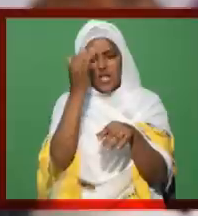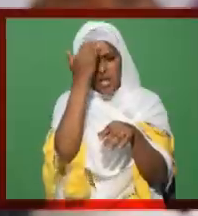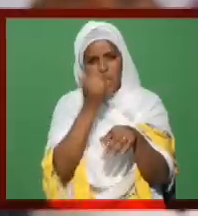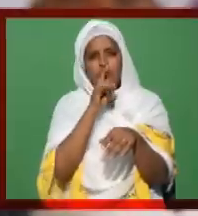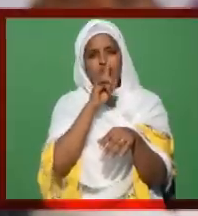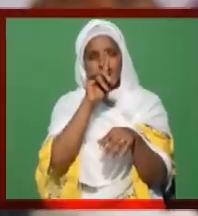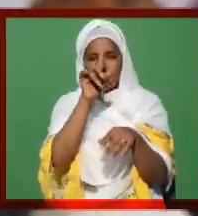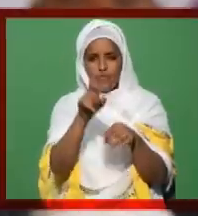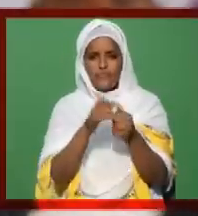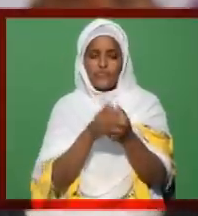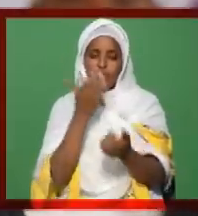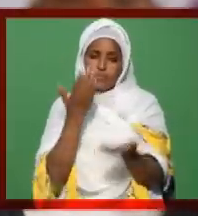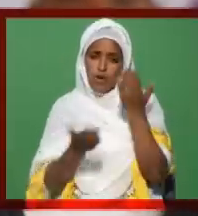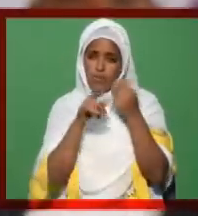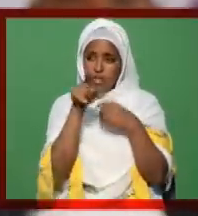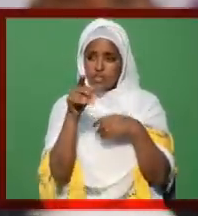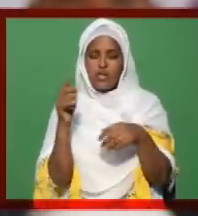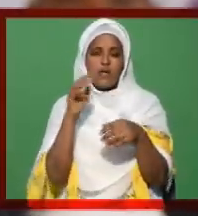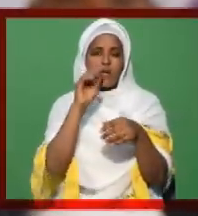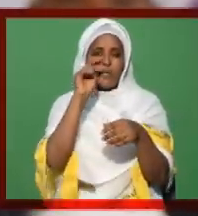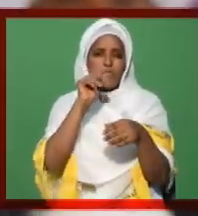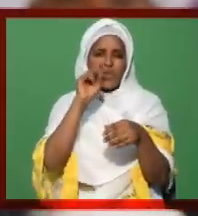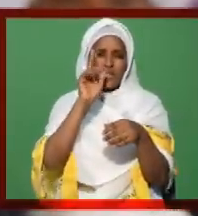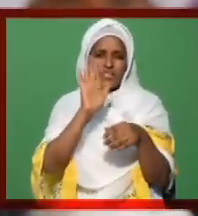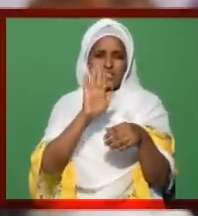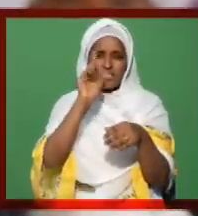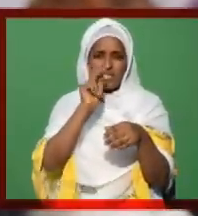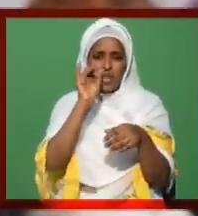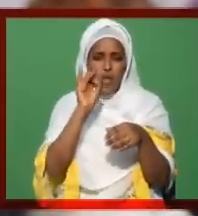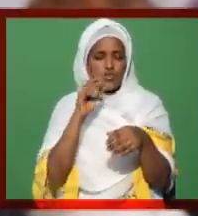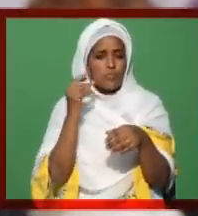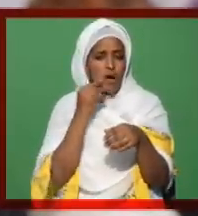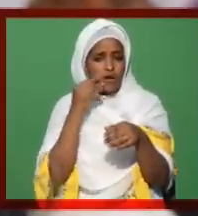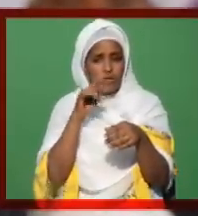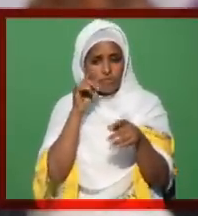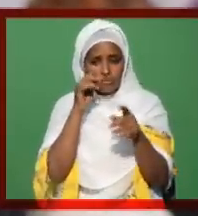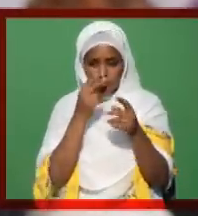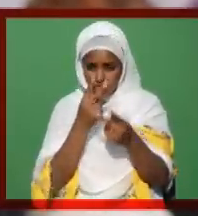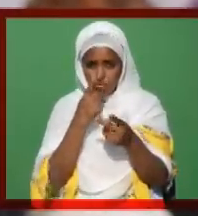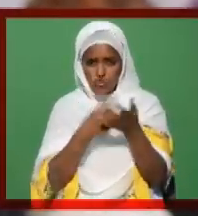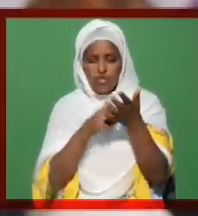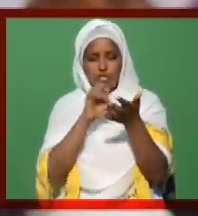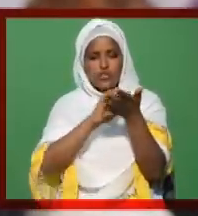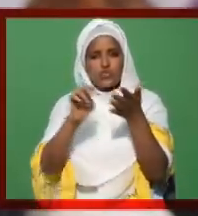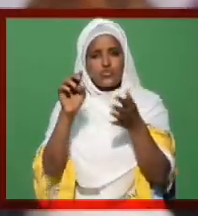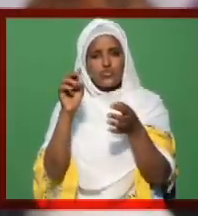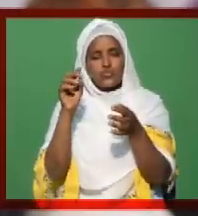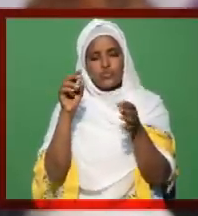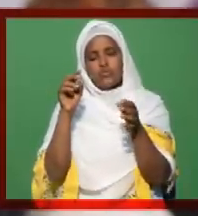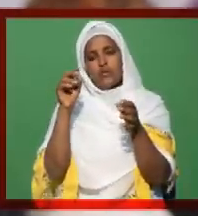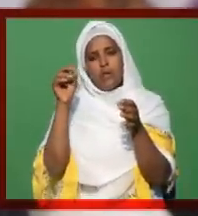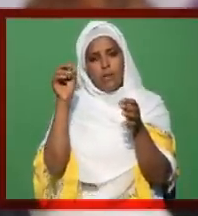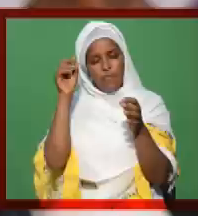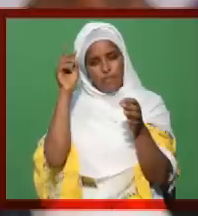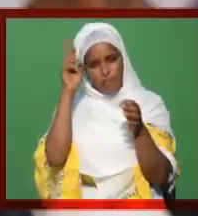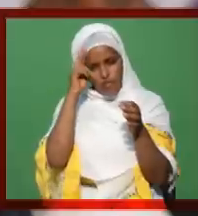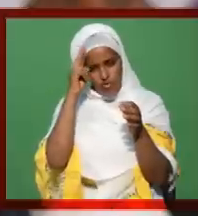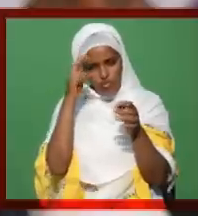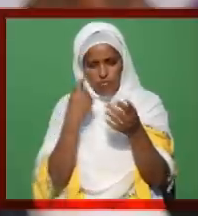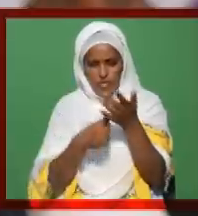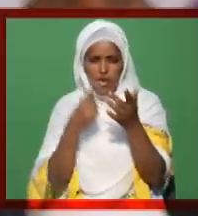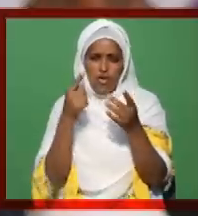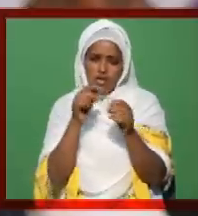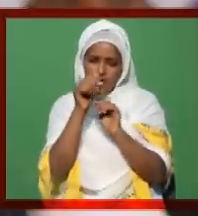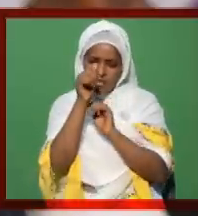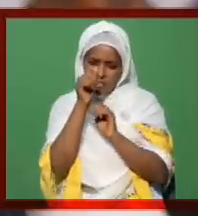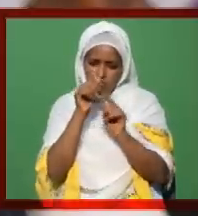ነው ምናልባት አንተ ማርያም መግደላዊት ላይ ስለተመለከተው እንጂ ቅዱስ ጴጥሮስም እኮ በባህር ላይ ሲሄድ አላወቀውም ነበር ይሄ ረቂቅ ጥበቡ